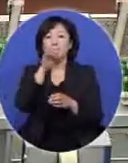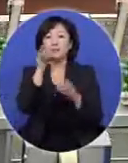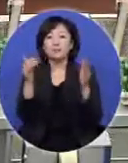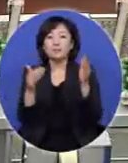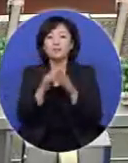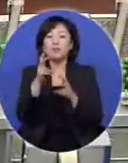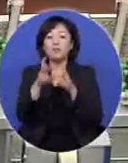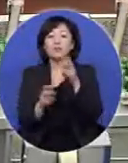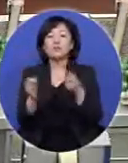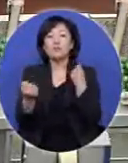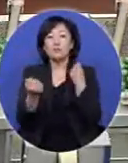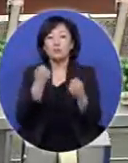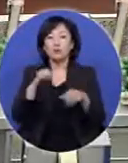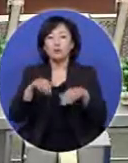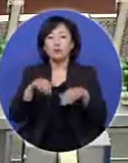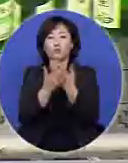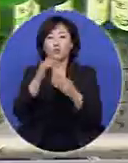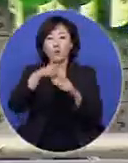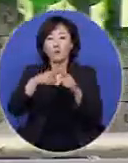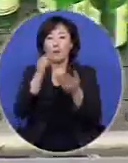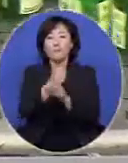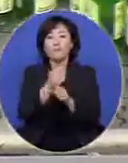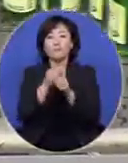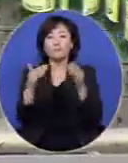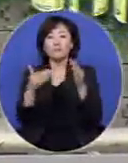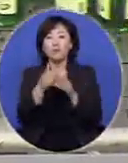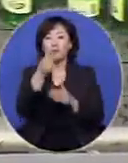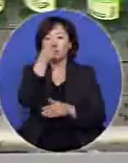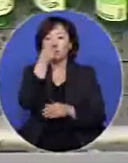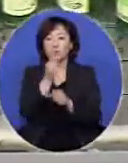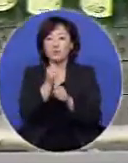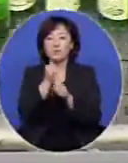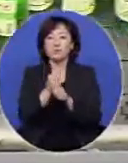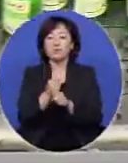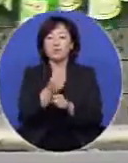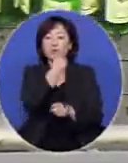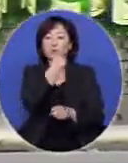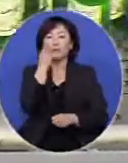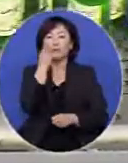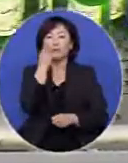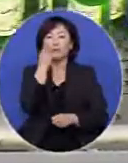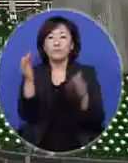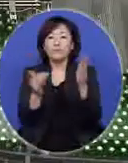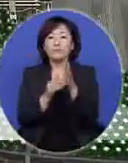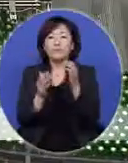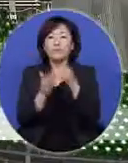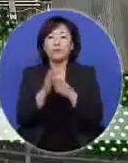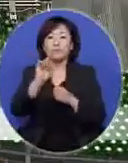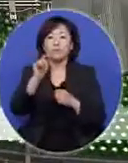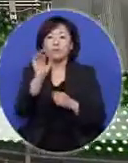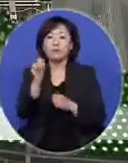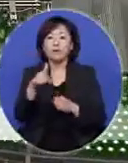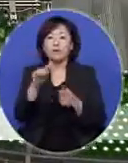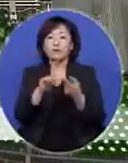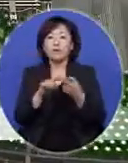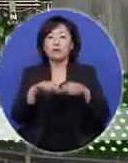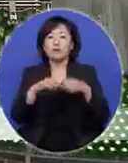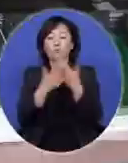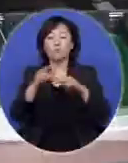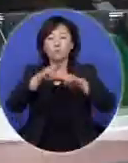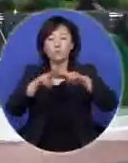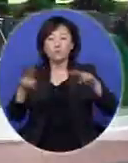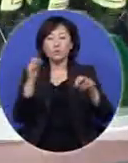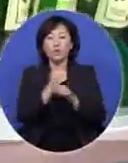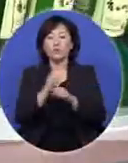면허 공장인데도 반제품을 들여와 소주를 사실상 제조했다는 겁니다. 무학적은 그러나 면허 취소는 법리적 해석